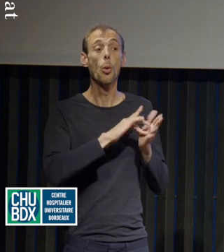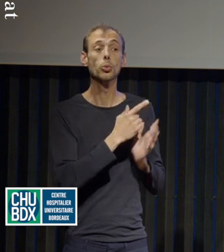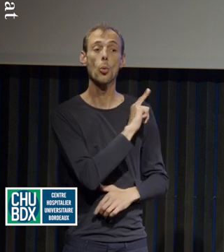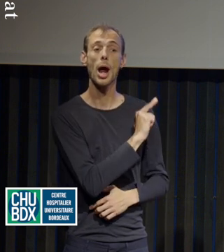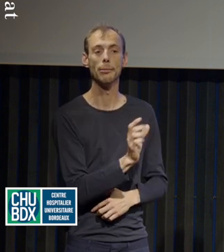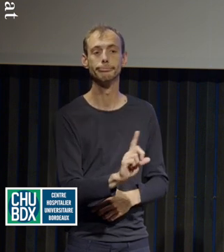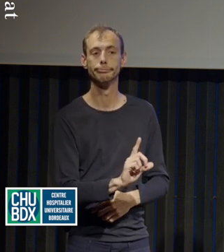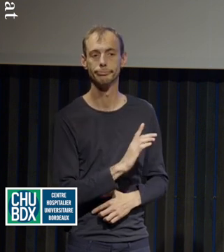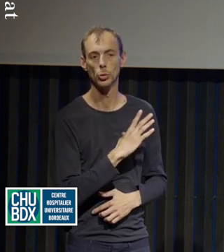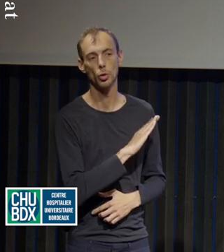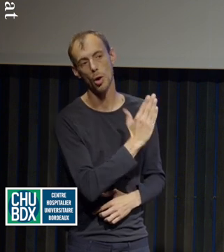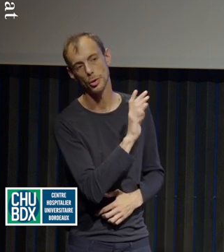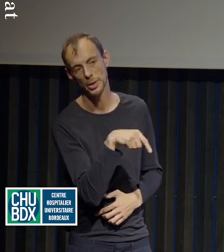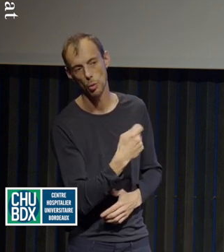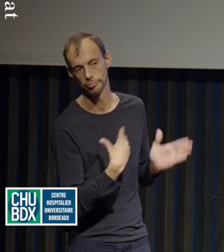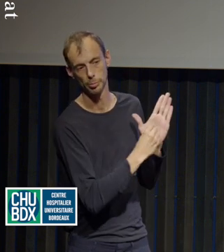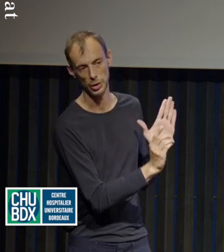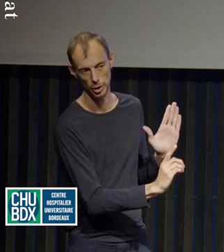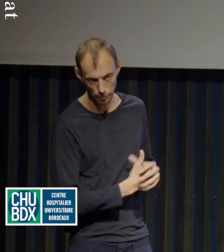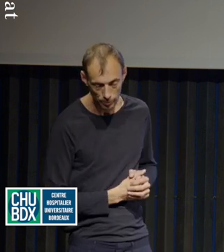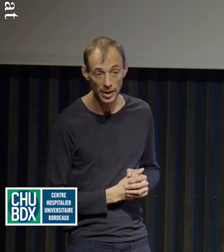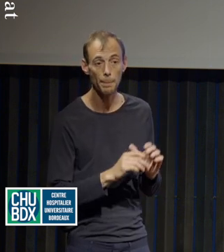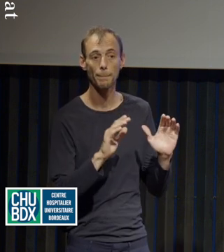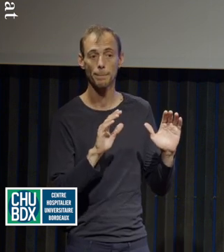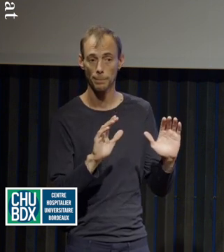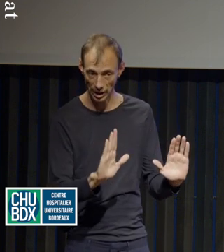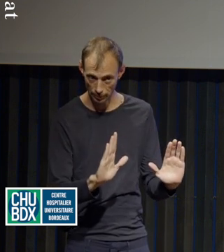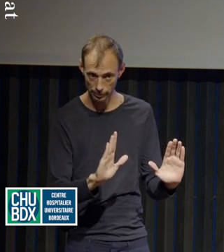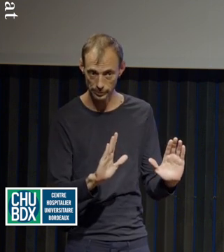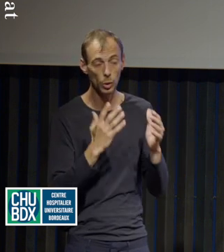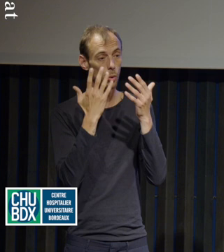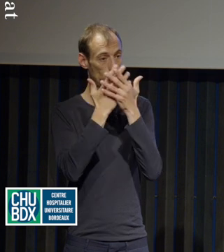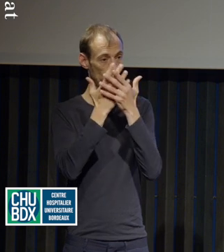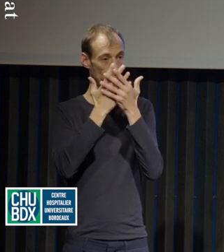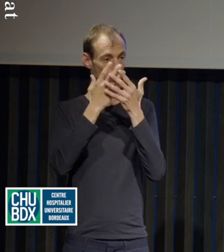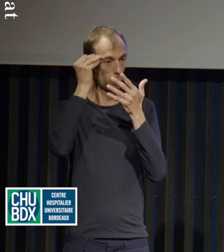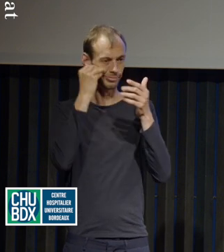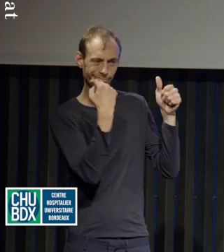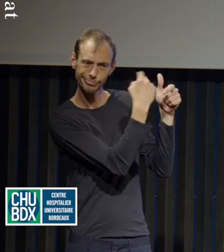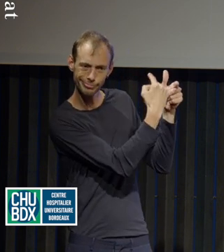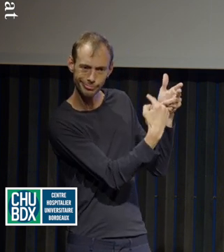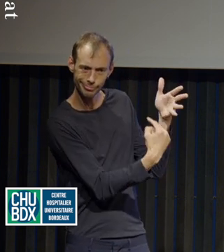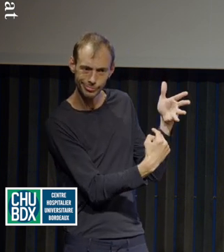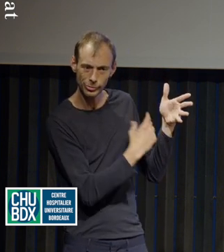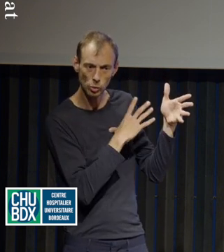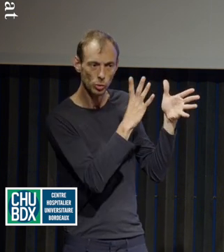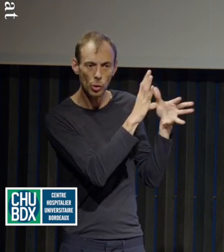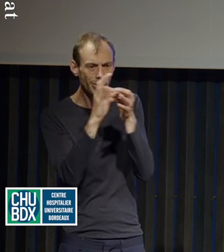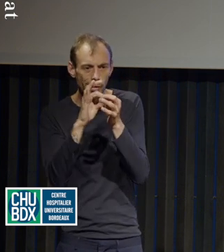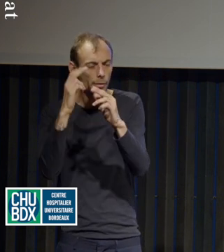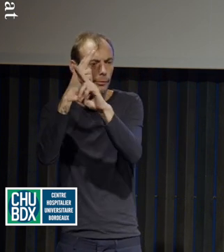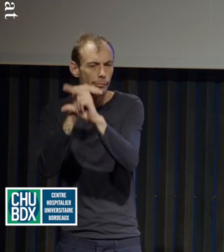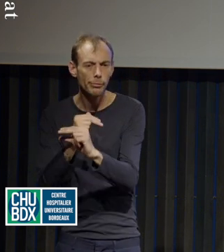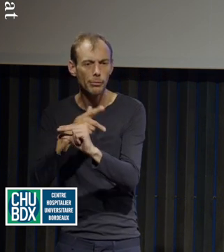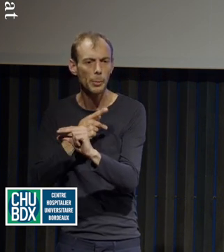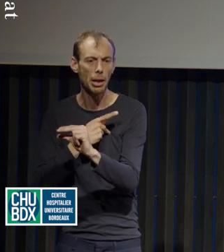faut bien avoir en tête que ces troubles vont correspondre à des définitions médicales bien précises. Et en